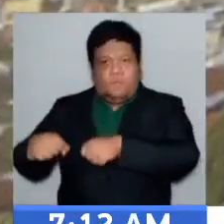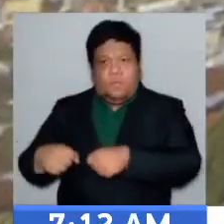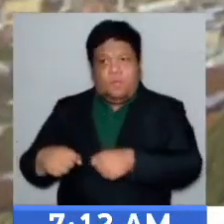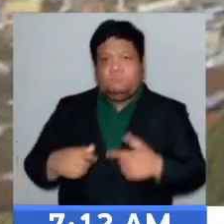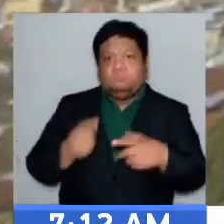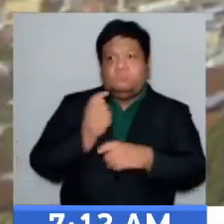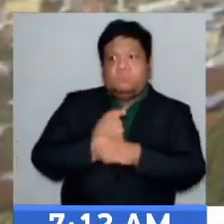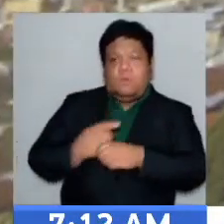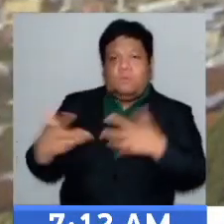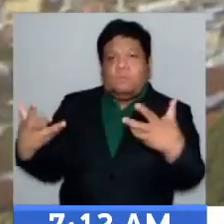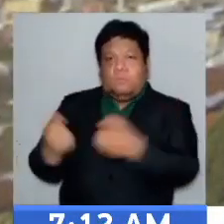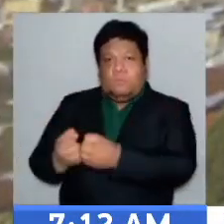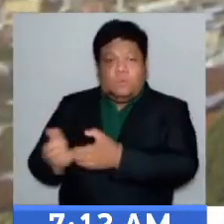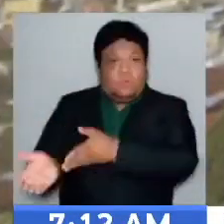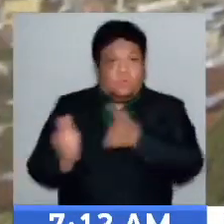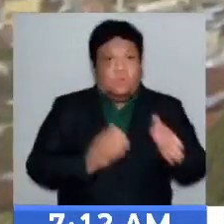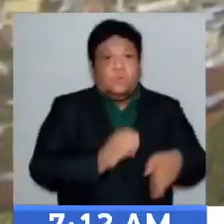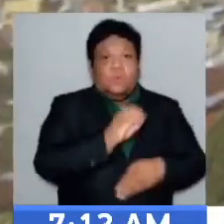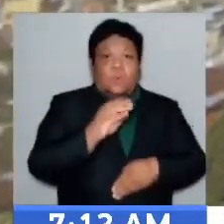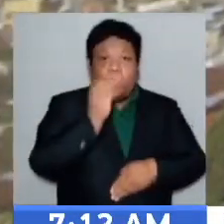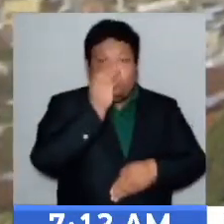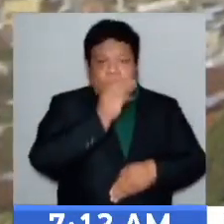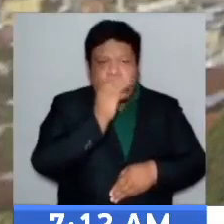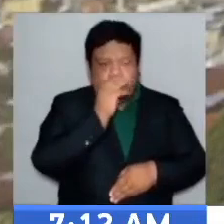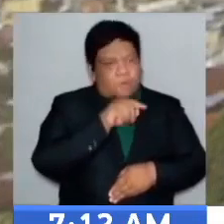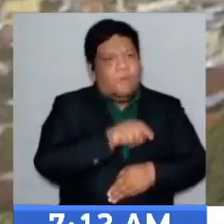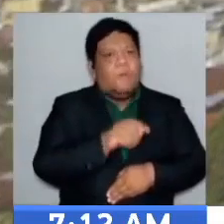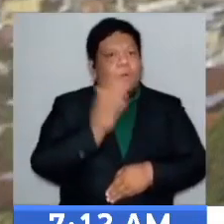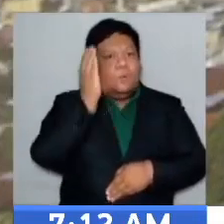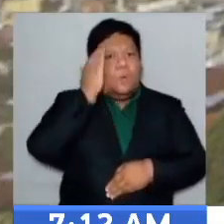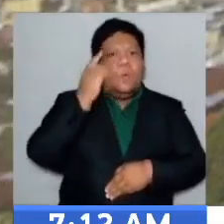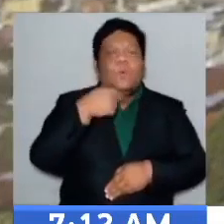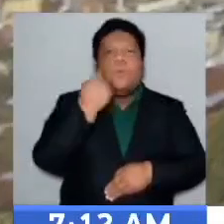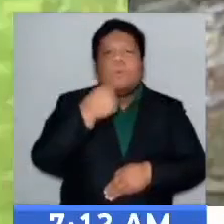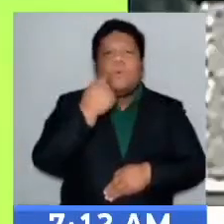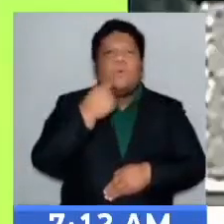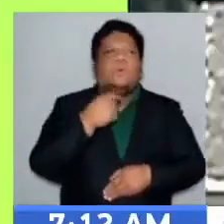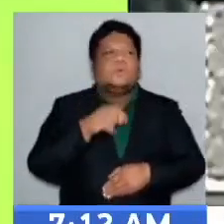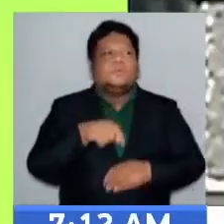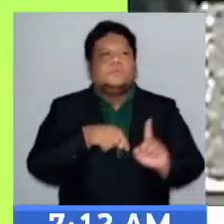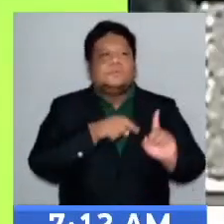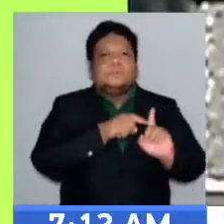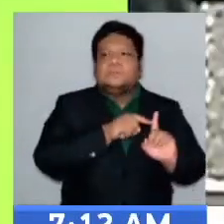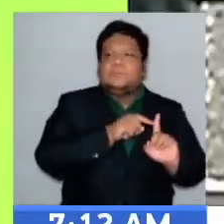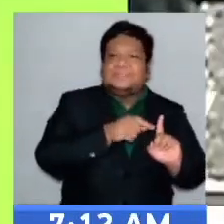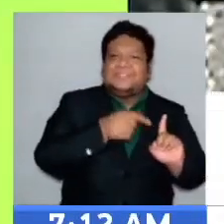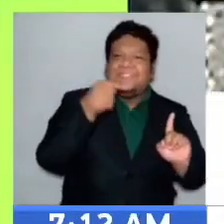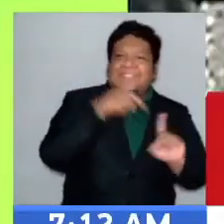sa isang radio broadcaster sa Calapan. Darito ang unang balita.